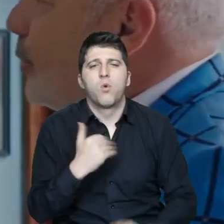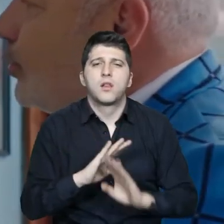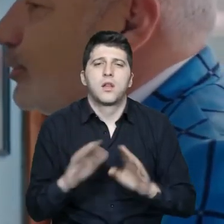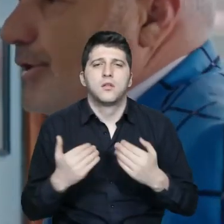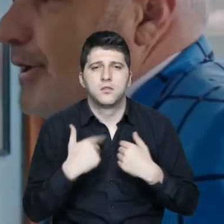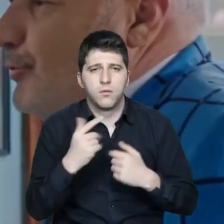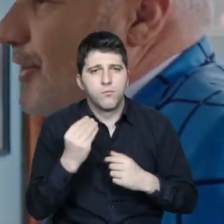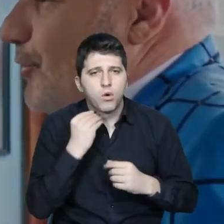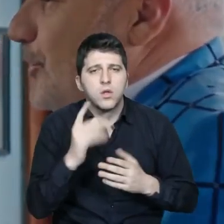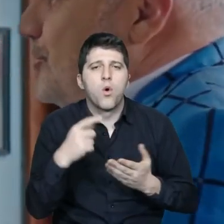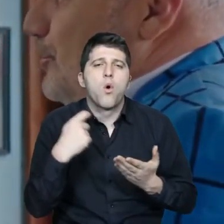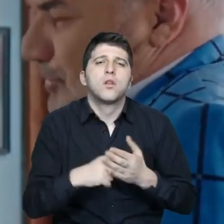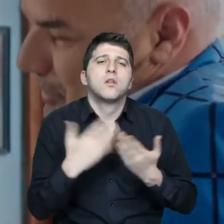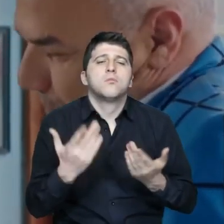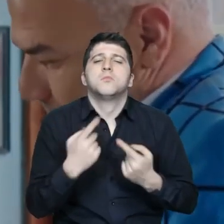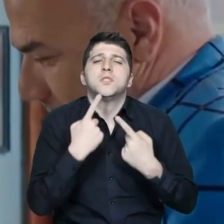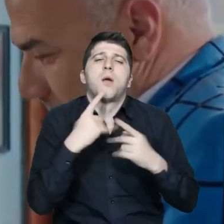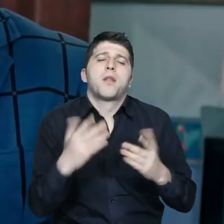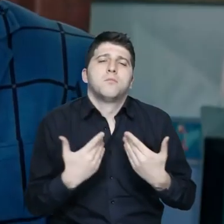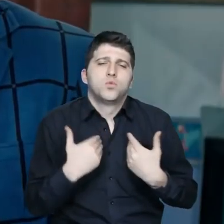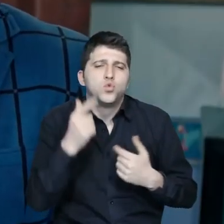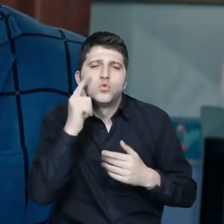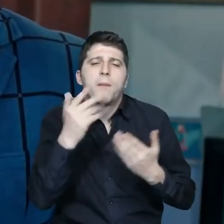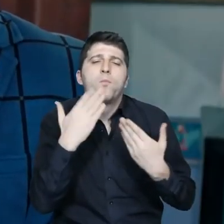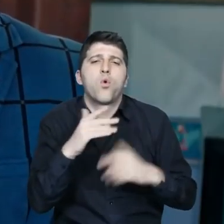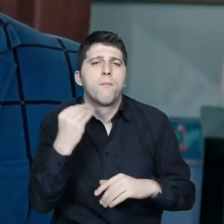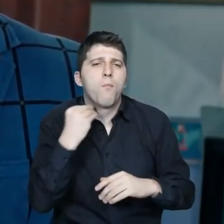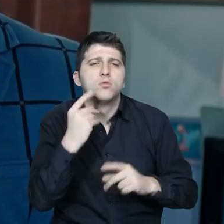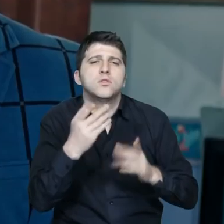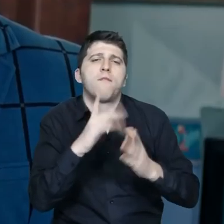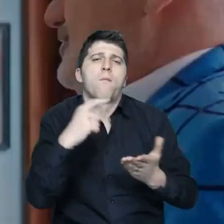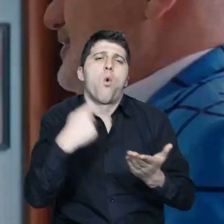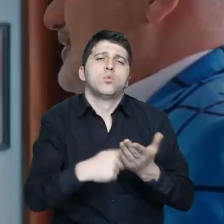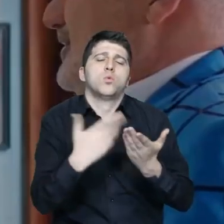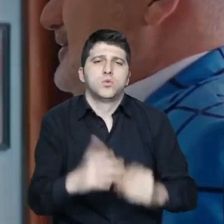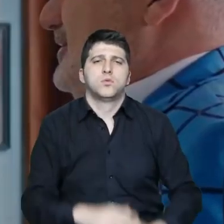Ya sen borcunu zaten ödedin ya. Ondan kim ne şüphe ya. Zaten borcuna sadık bir adamsın